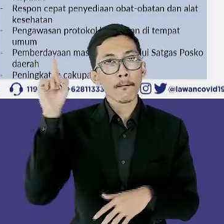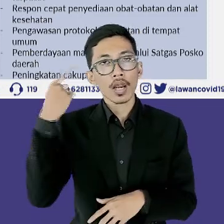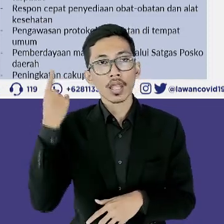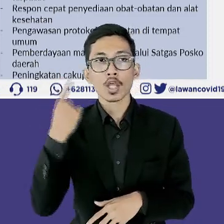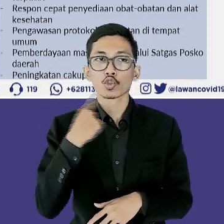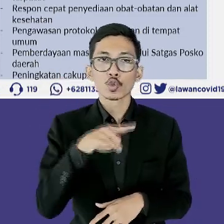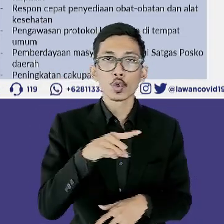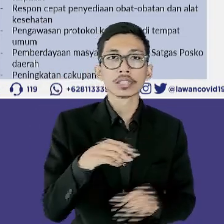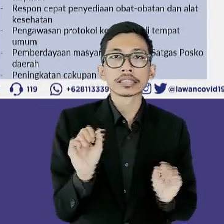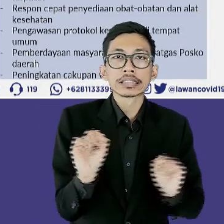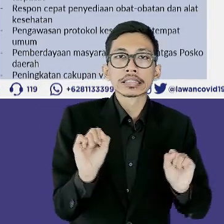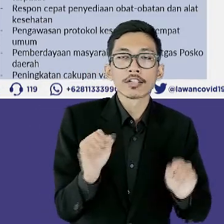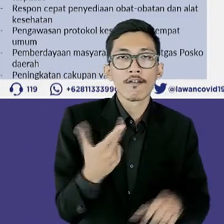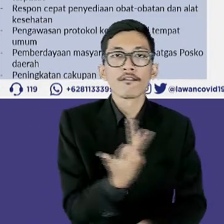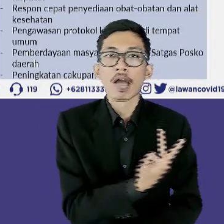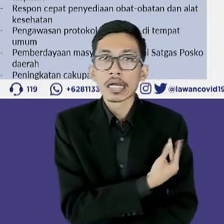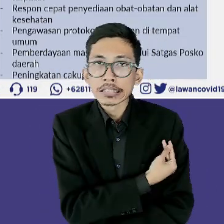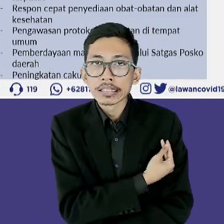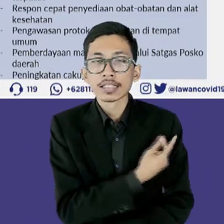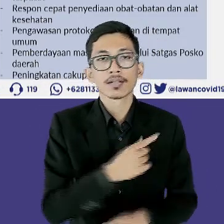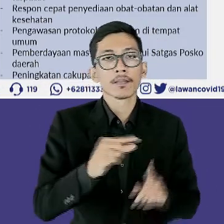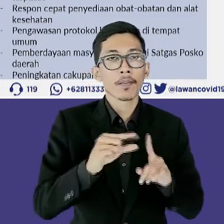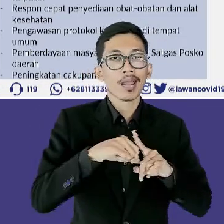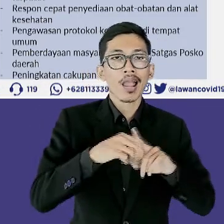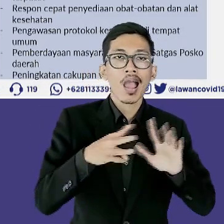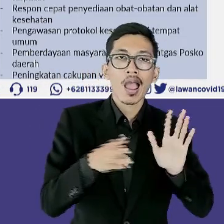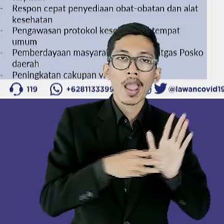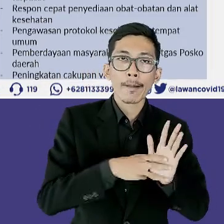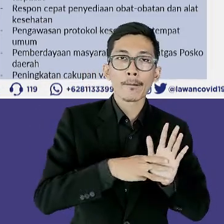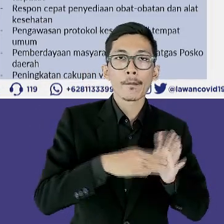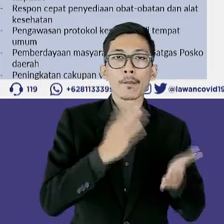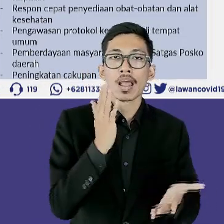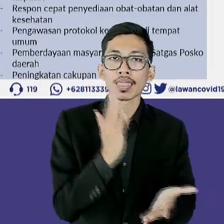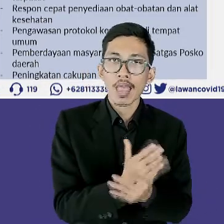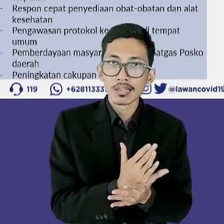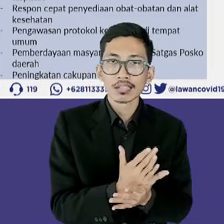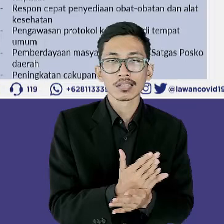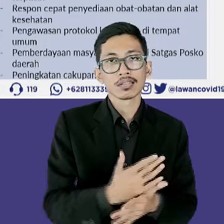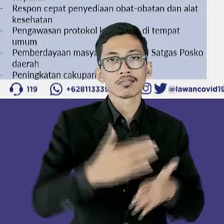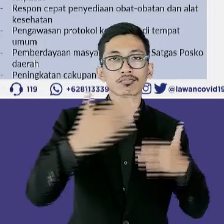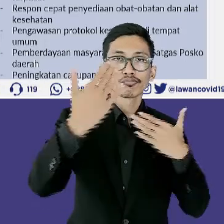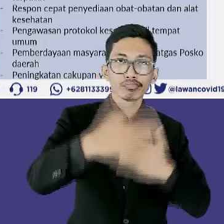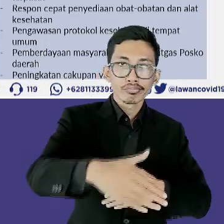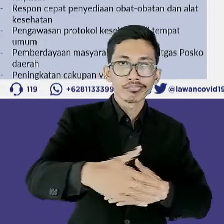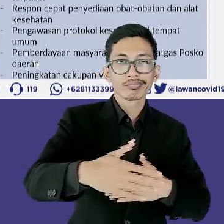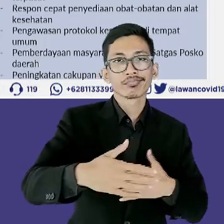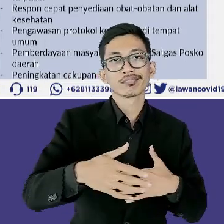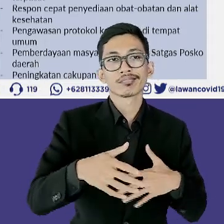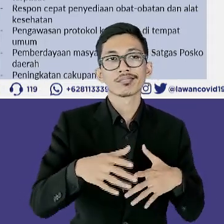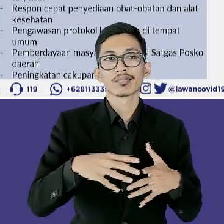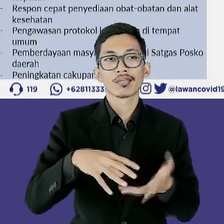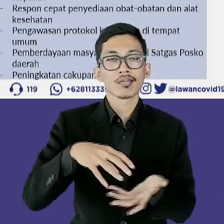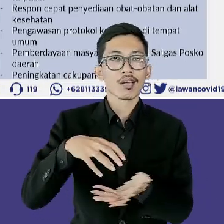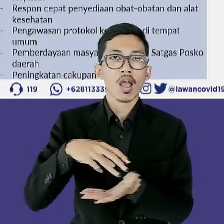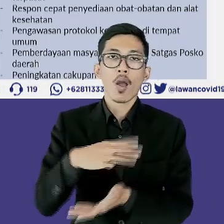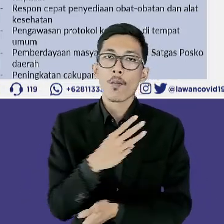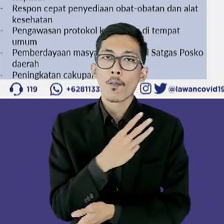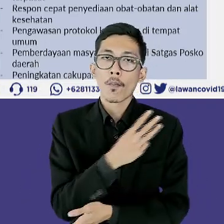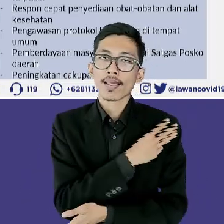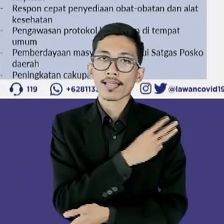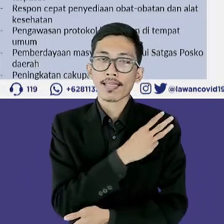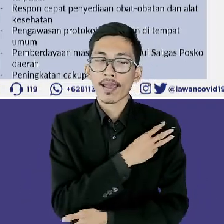yang meliputi pembatasan pelaksanaan kegiatan yang disesuaikan dengan kondisi hingga tingkat kabupaten atau